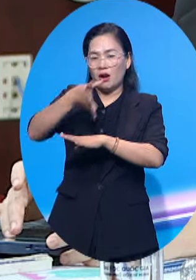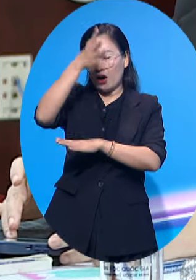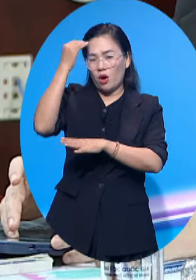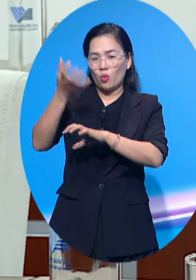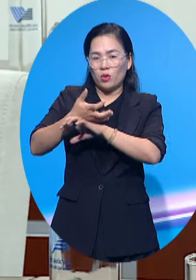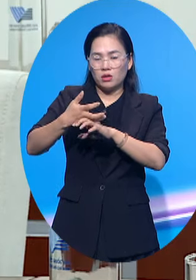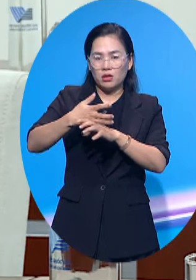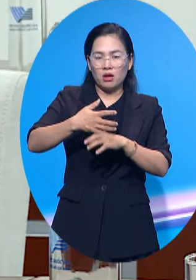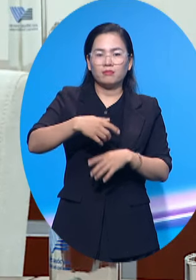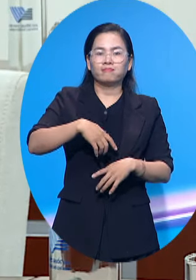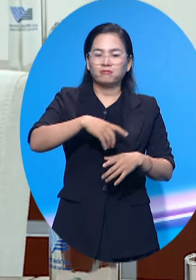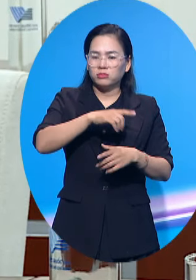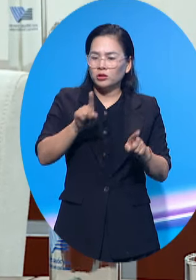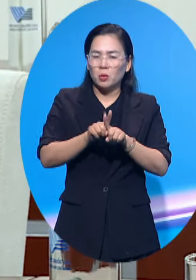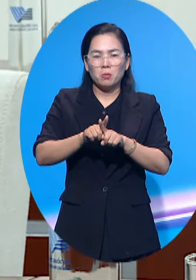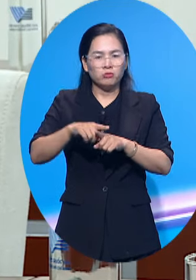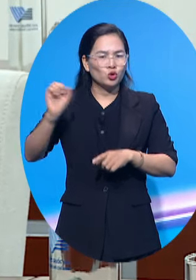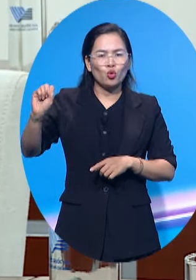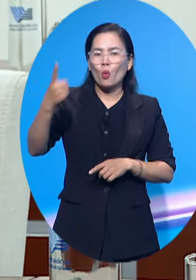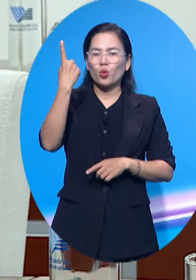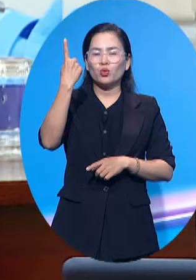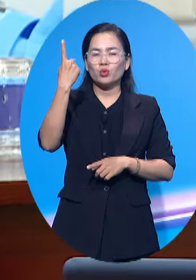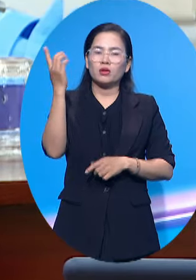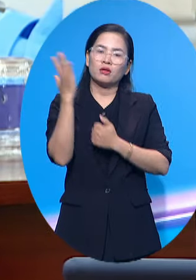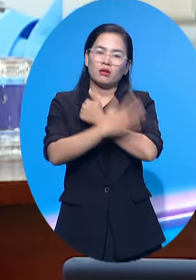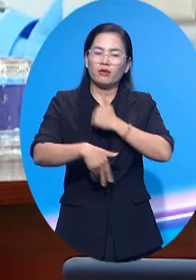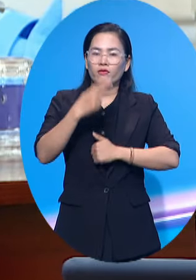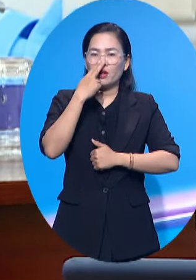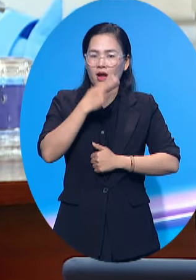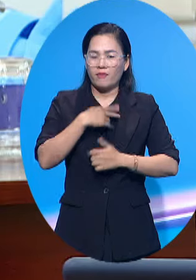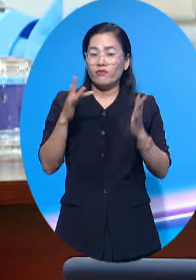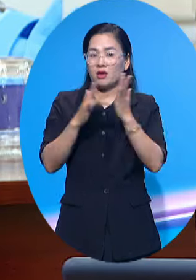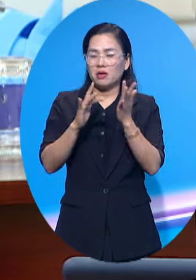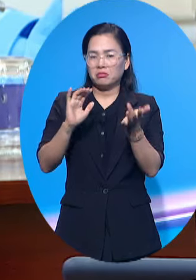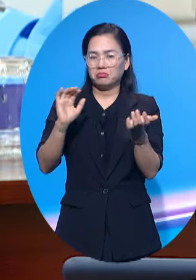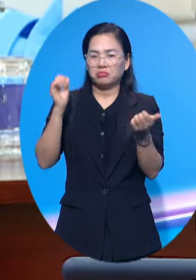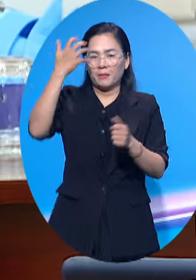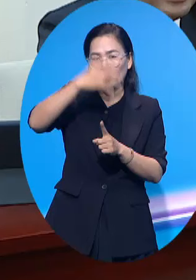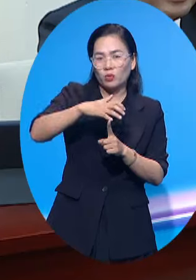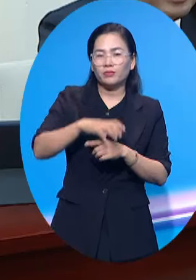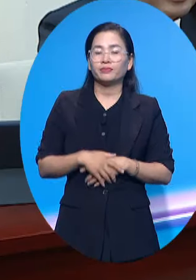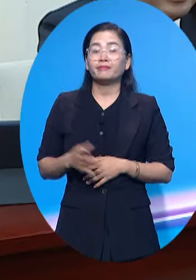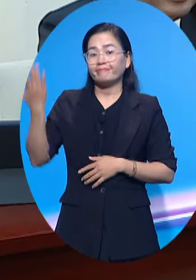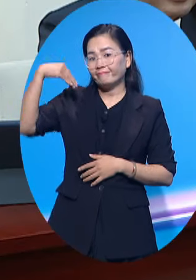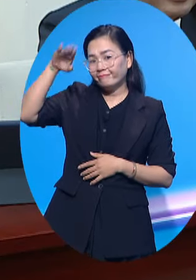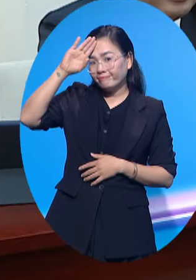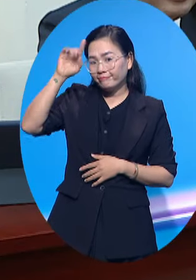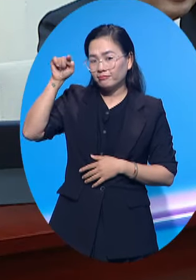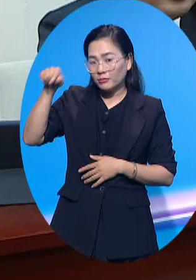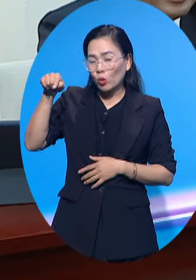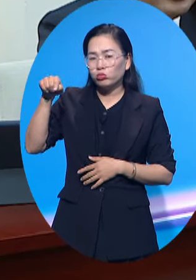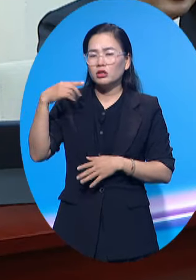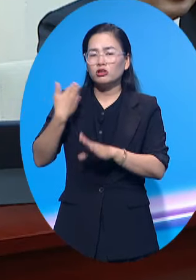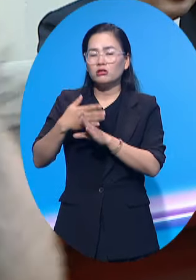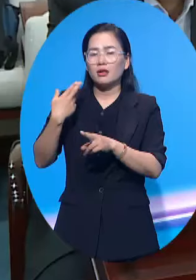dụng trí tuệ nhân tạo của cả nước và khu vực. Đại học Quốc gia Thành phố Hồ Chí Minh xác định Đại học Deakin là đối tác hợp tác chiến lược trong lĩnh vực